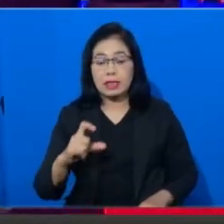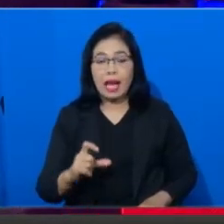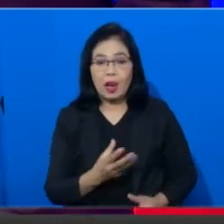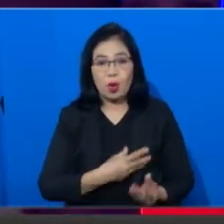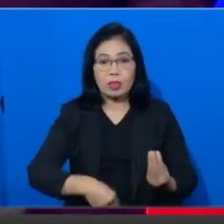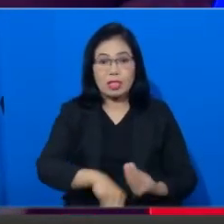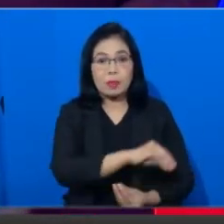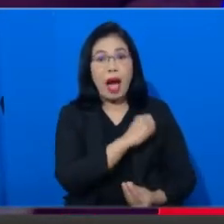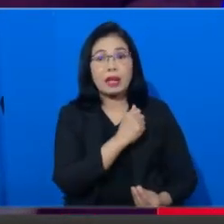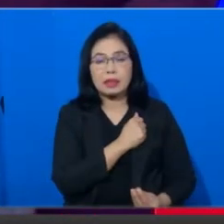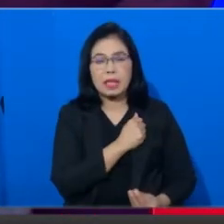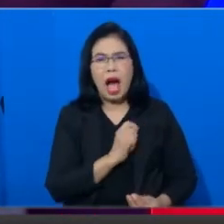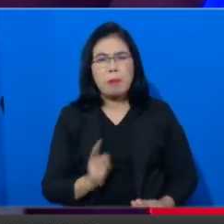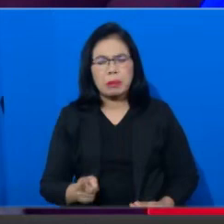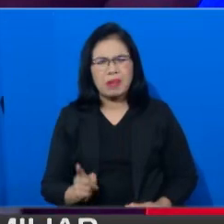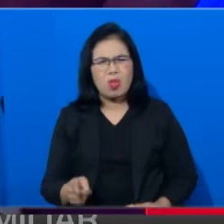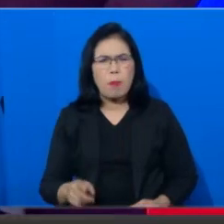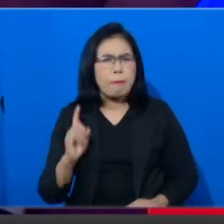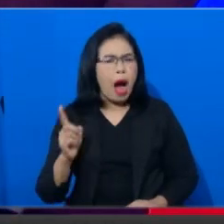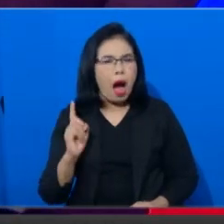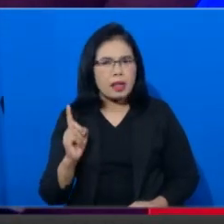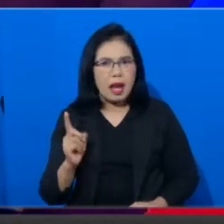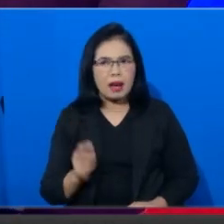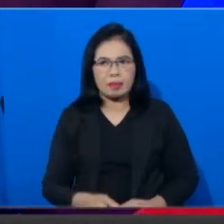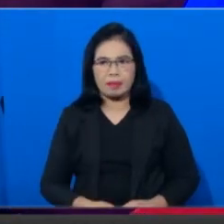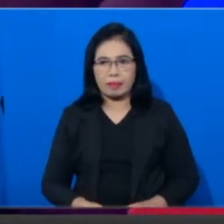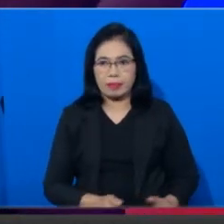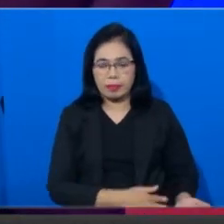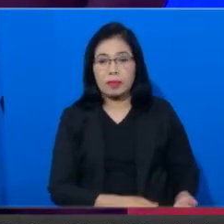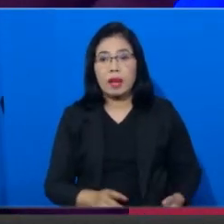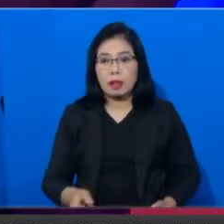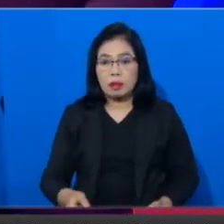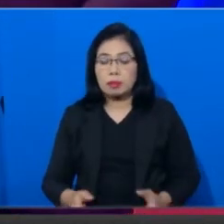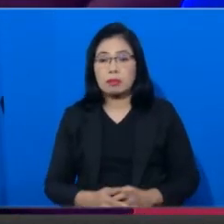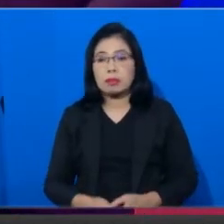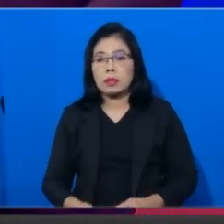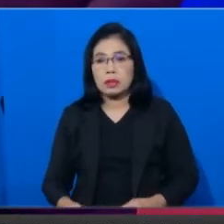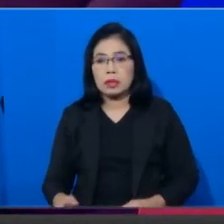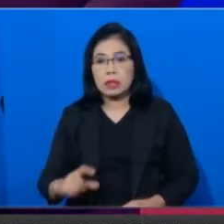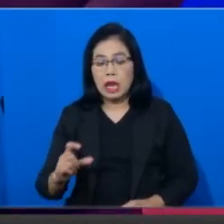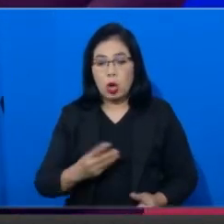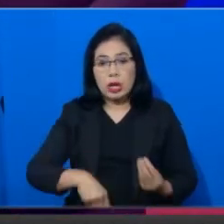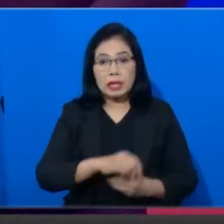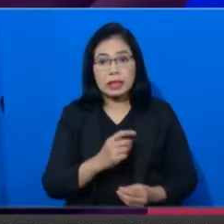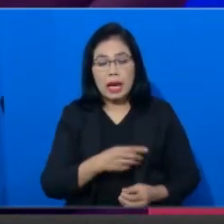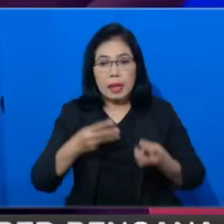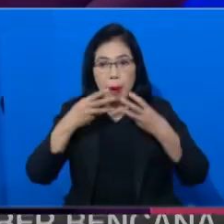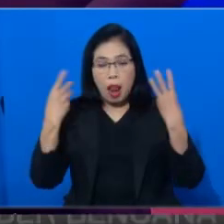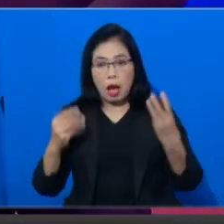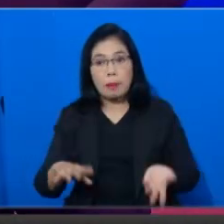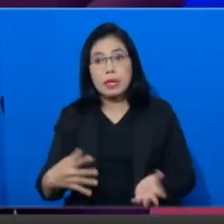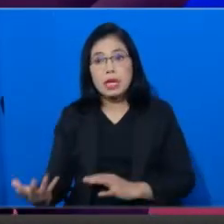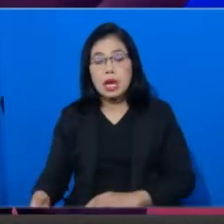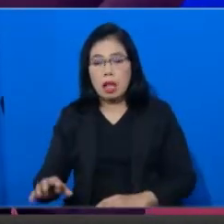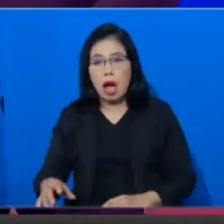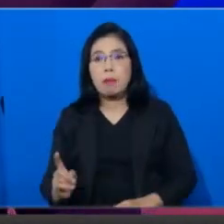penerbangan. Sementara itu, seorang calon haji asal Kabupaten Pemalang, Jawa Tengah meninggal dunia di embarkasi Solo. Almarhum meninggal dunia karena